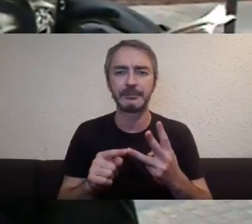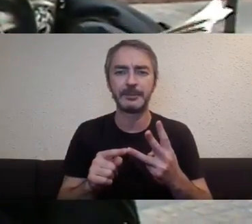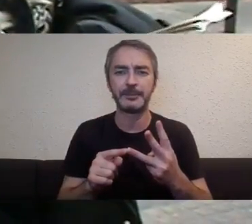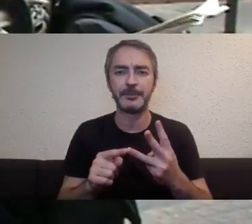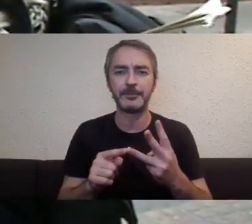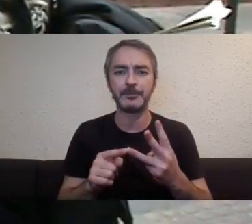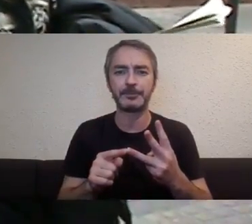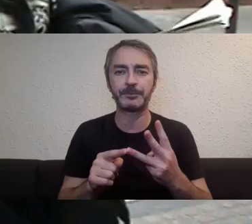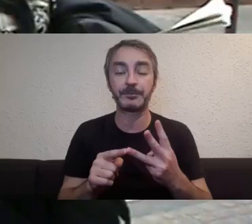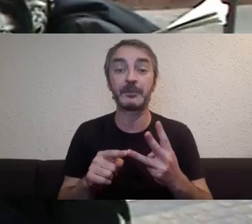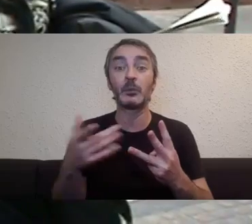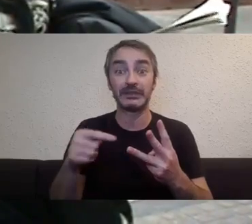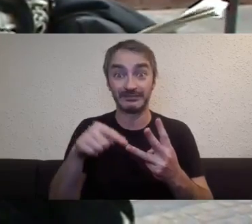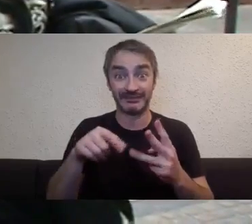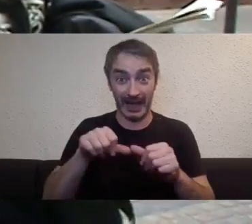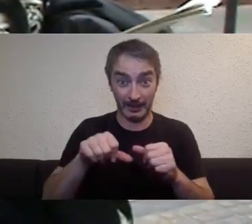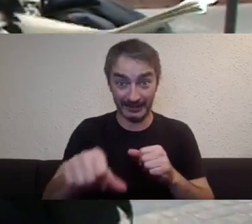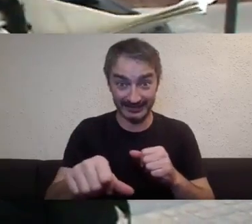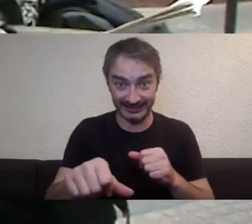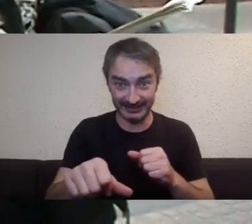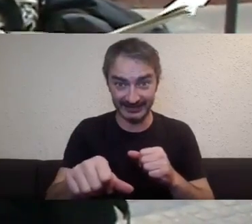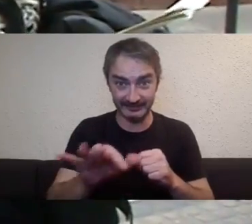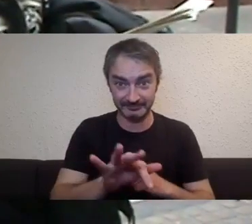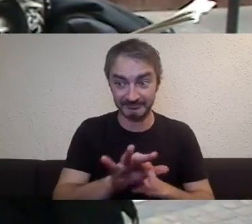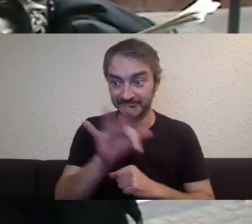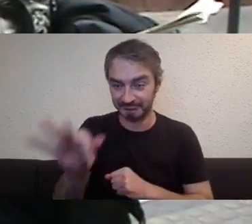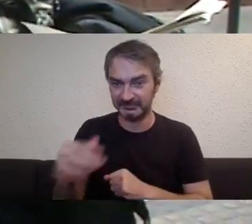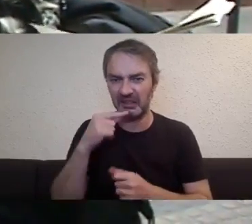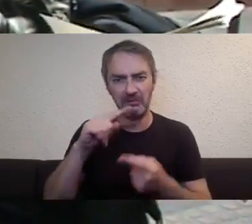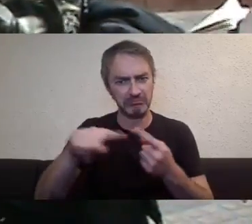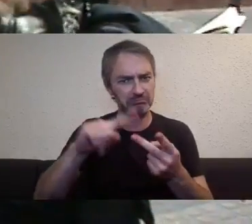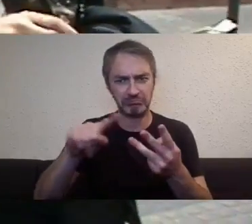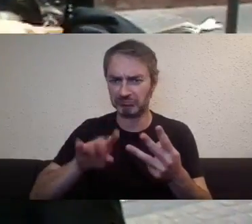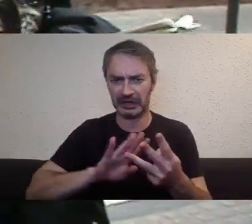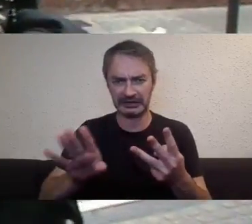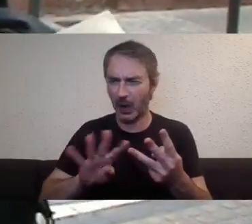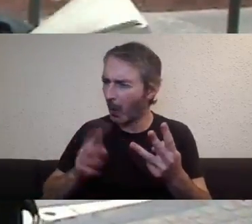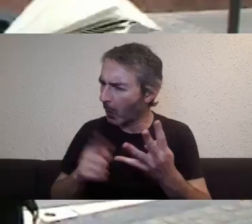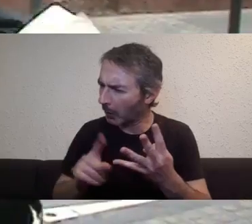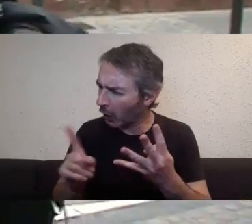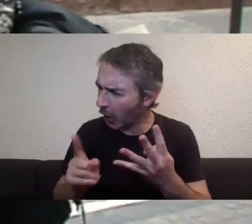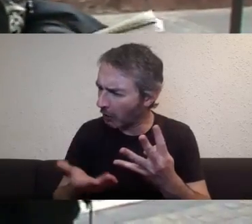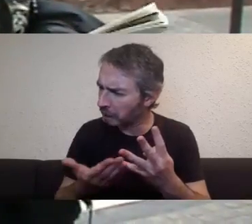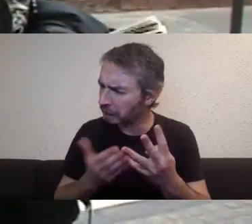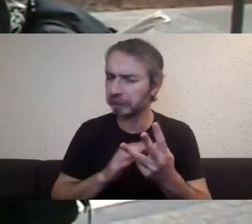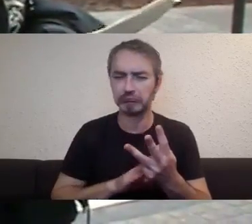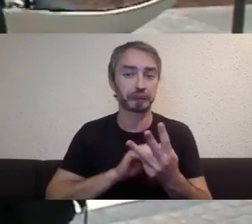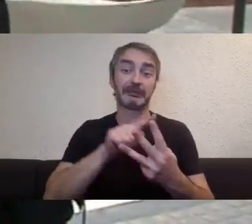que a partir d'aquí... Sí, no? Aquesta sí ja està. Aquesta? No hi va haver una quarta? Bueno, doncs llavors aquestes